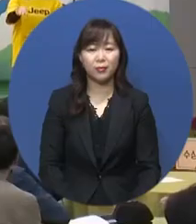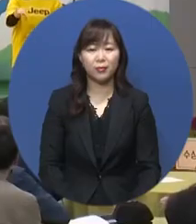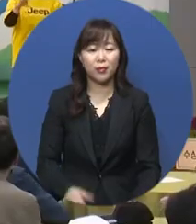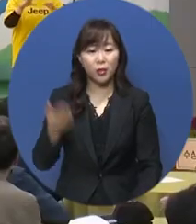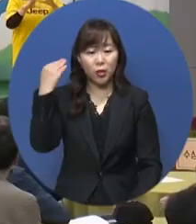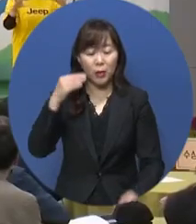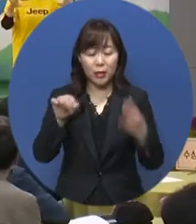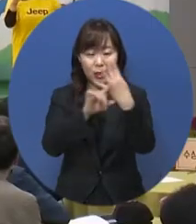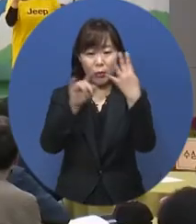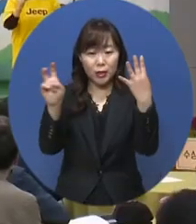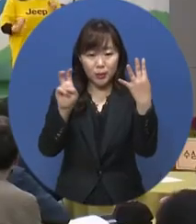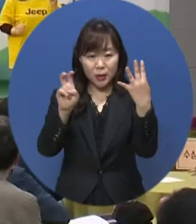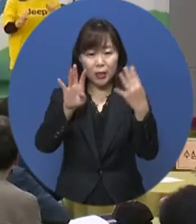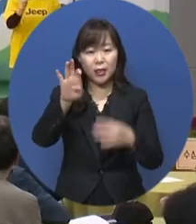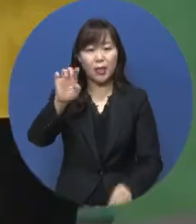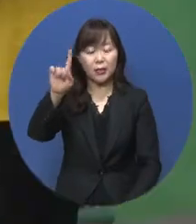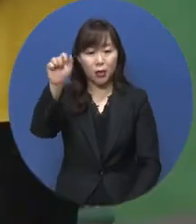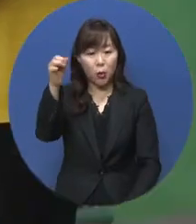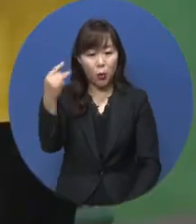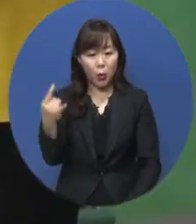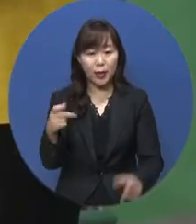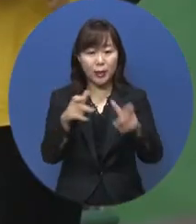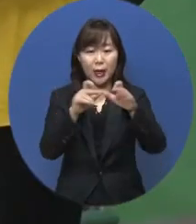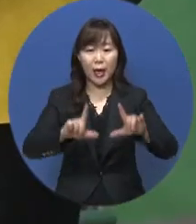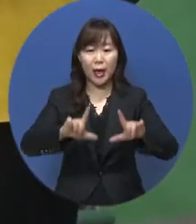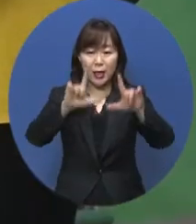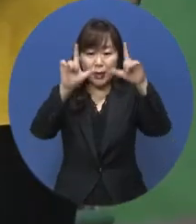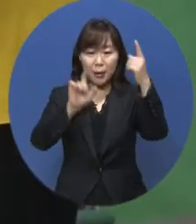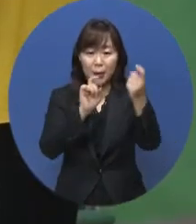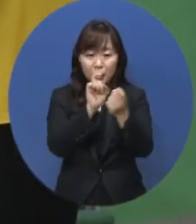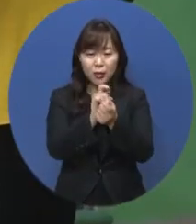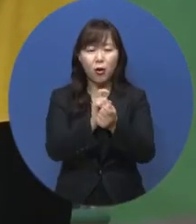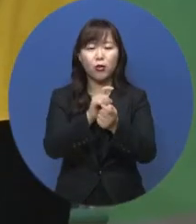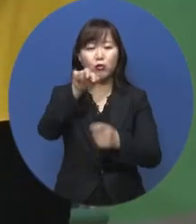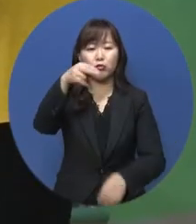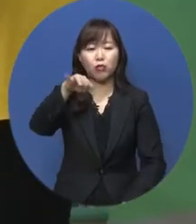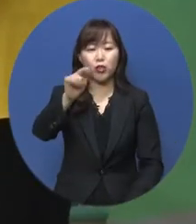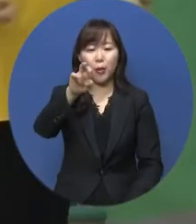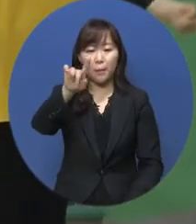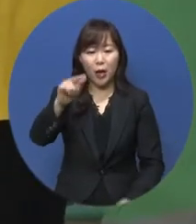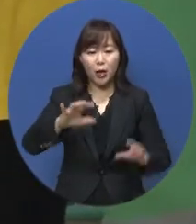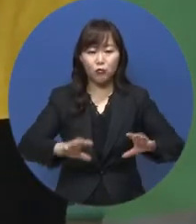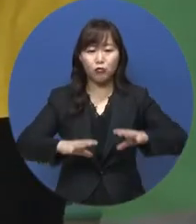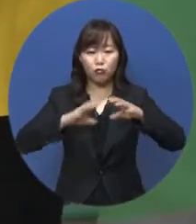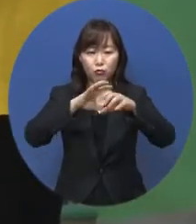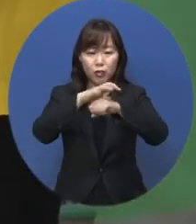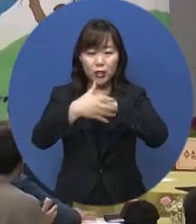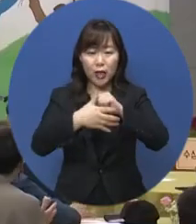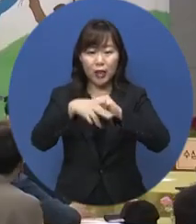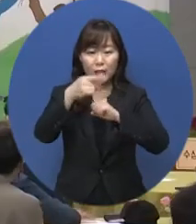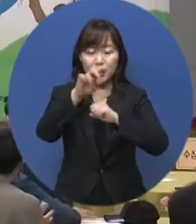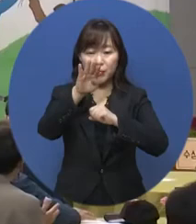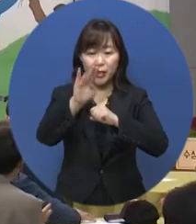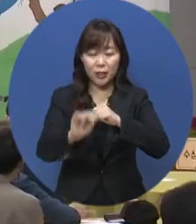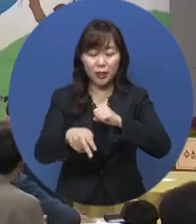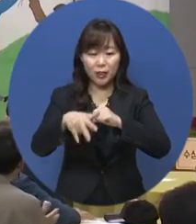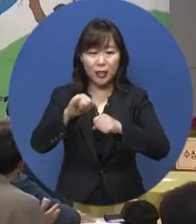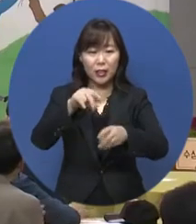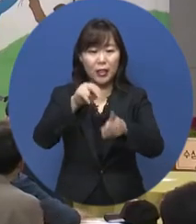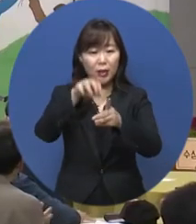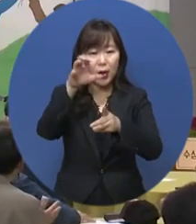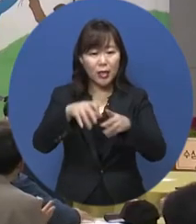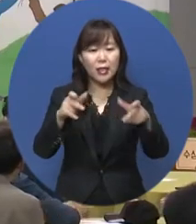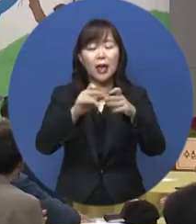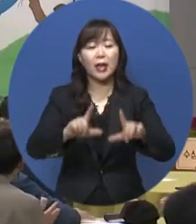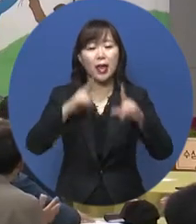지난 20일 제41회 장애인의 날을 맞아 순천만 국제습지센터에서 장애인의 날 기념